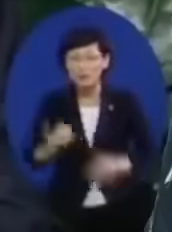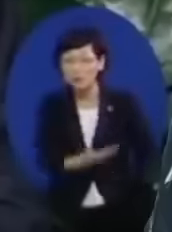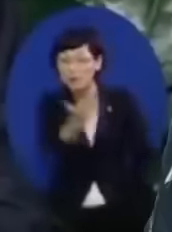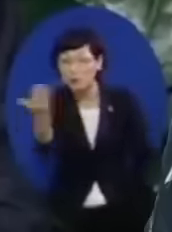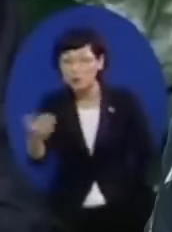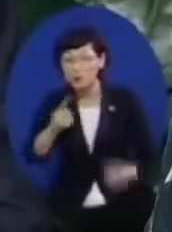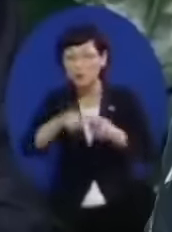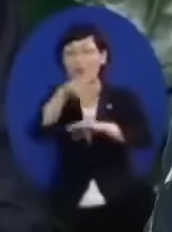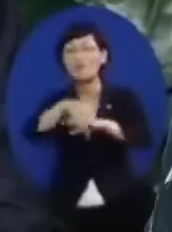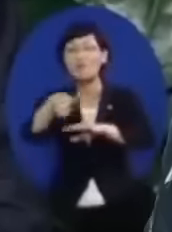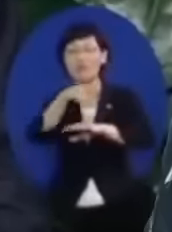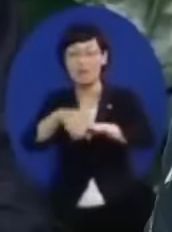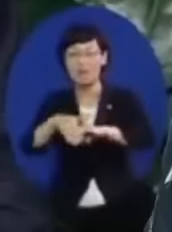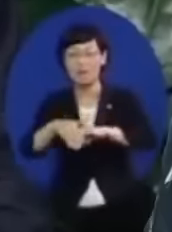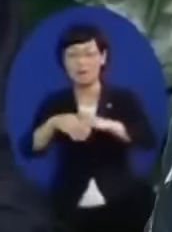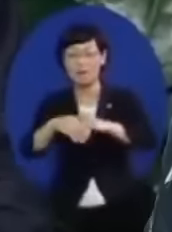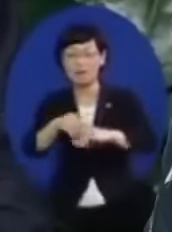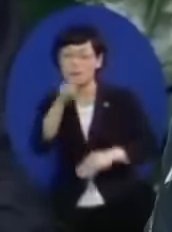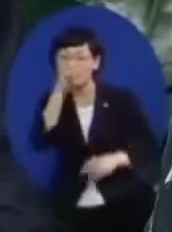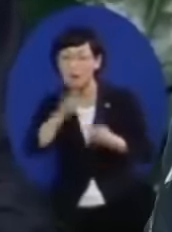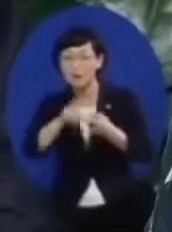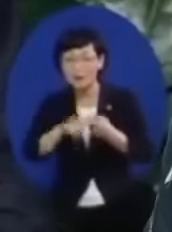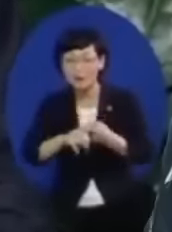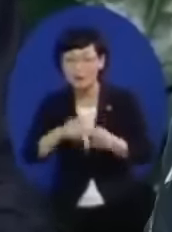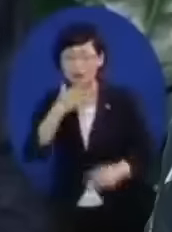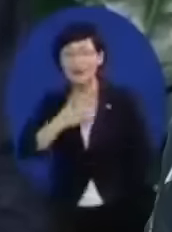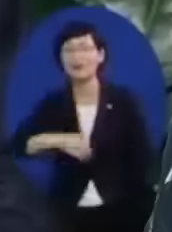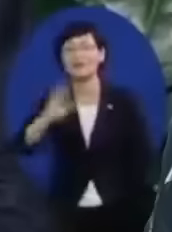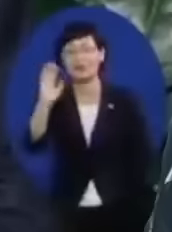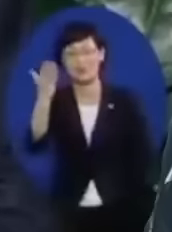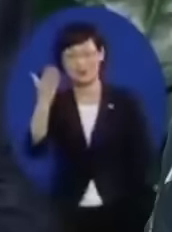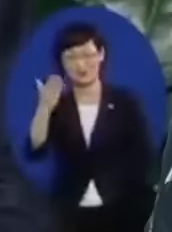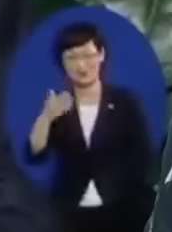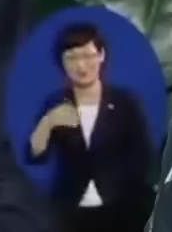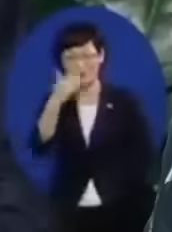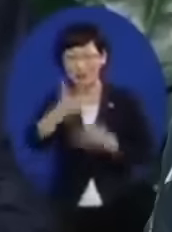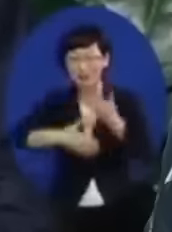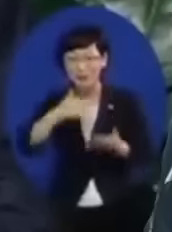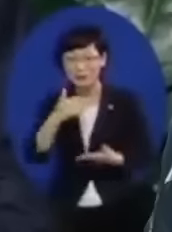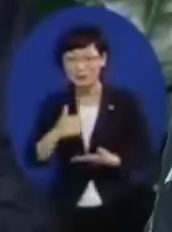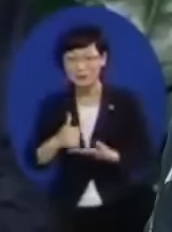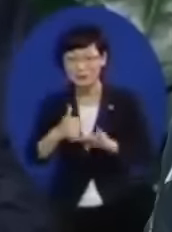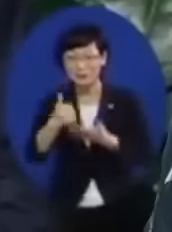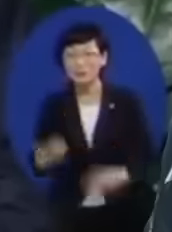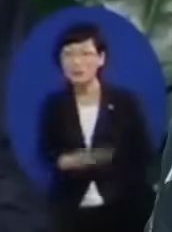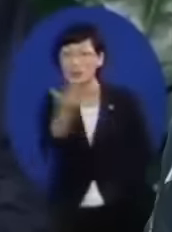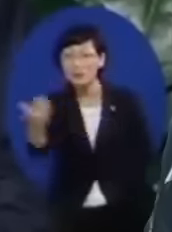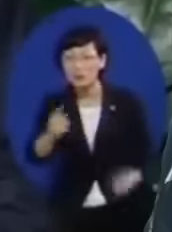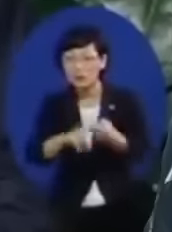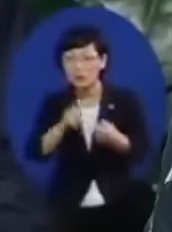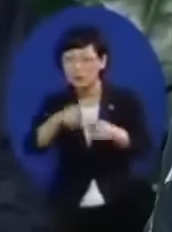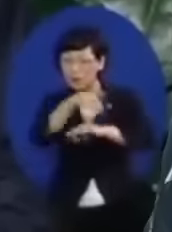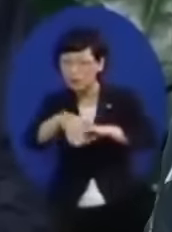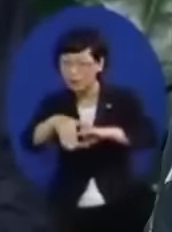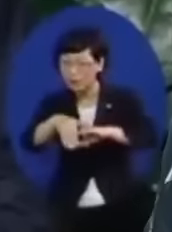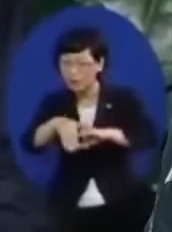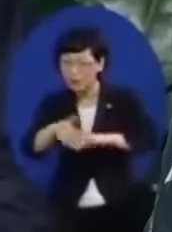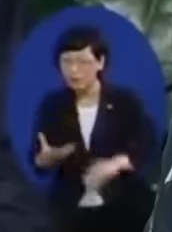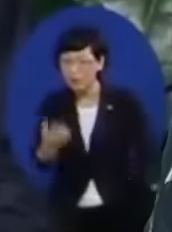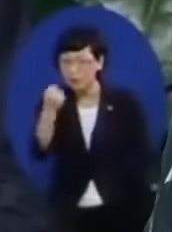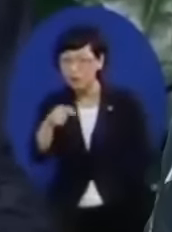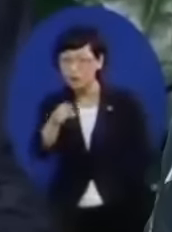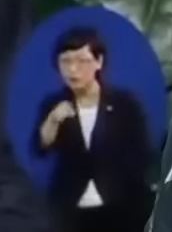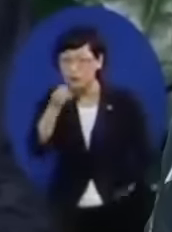계획이 계셨다는 것을 알 수 있는 것입니다. 하나님은 여러분에 대한 계획을 세우시고